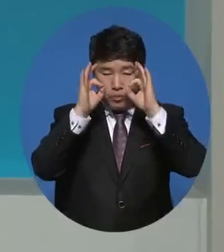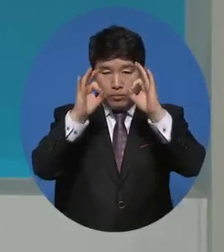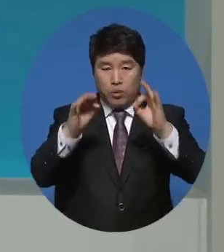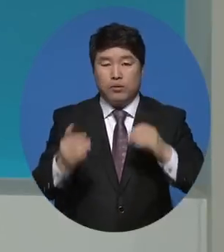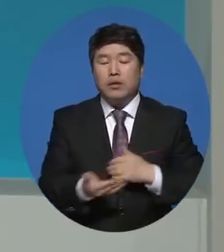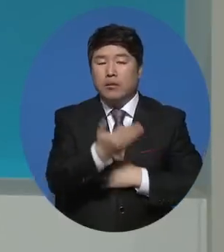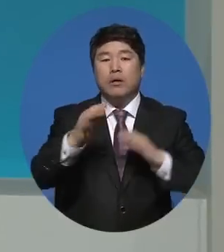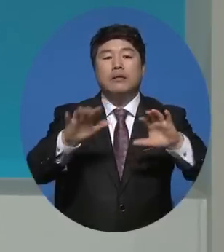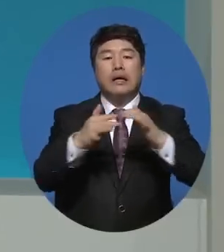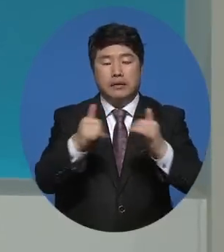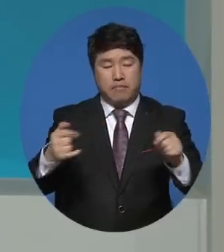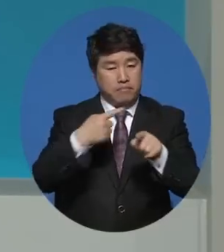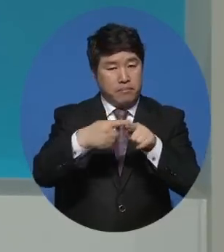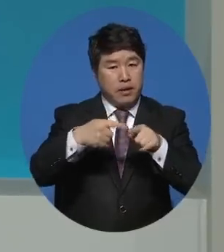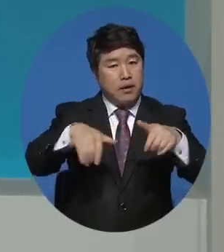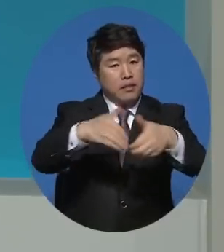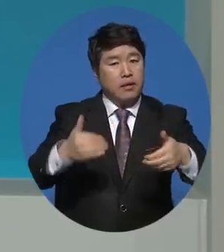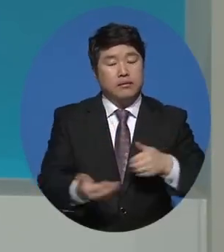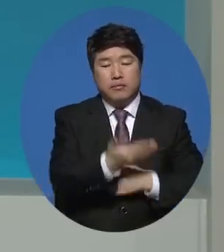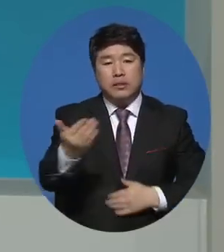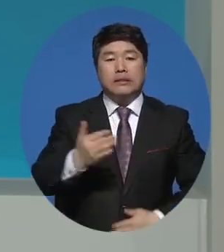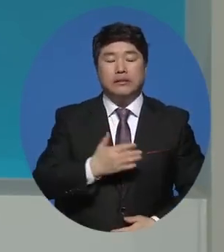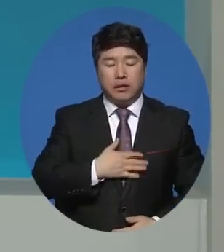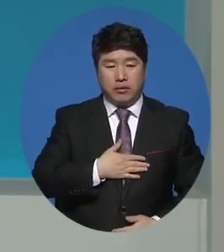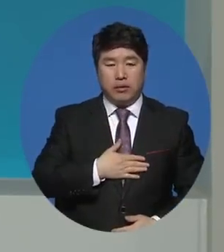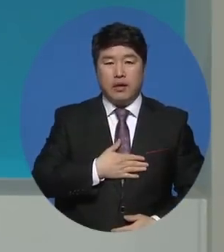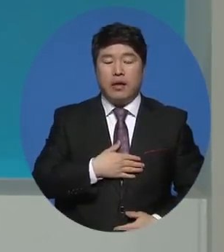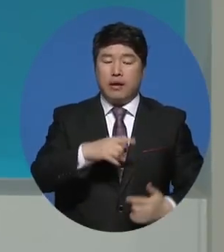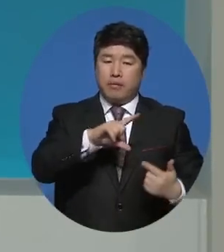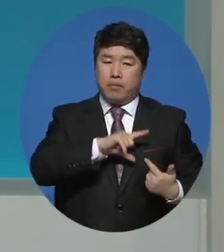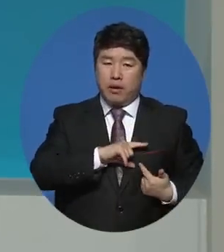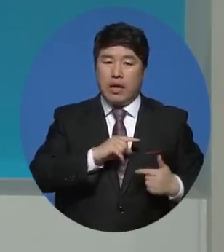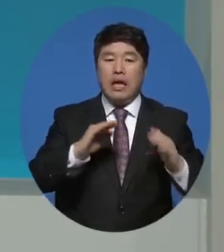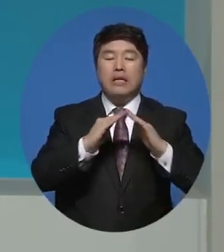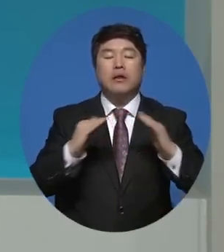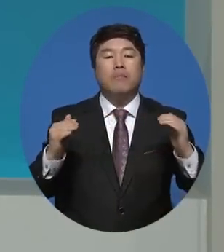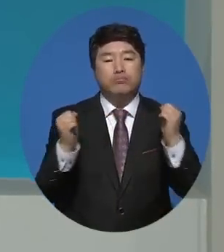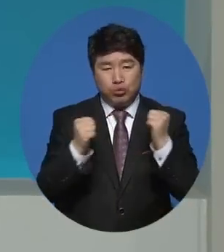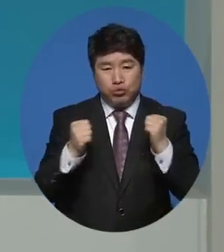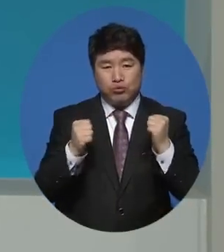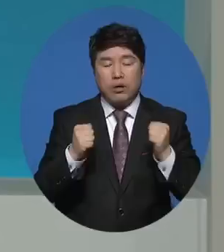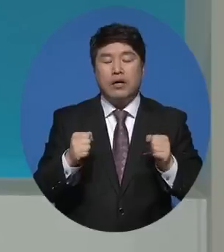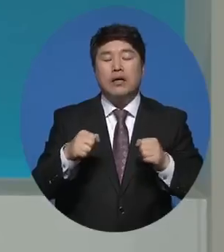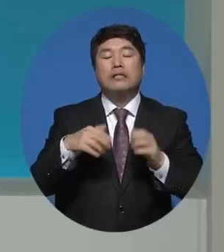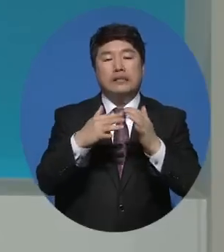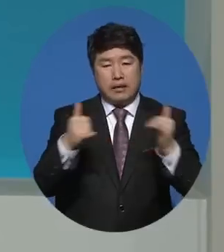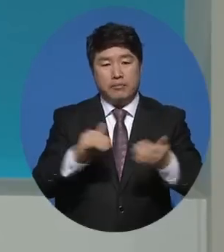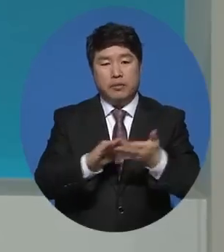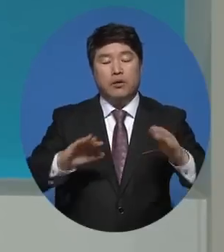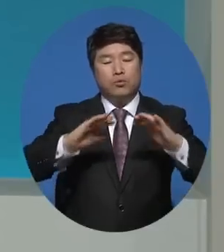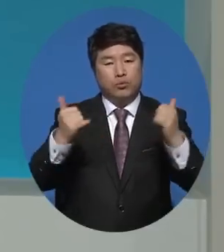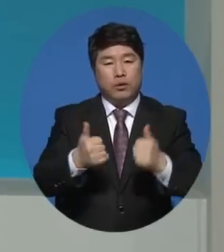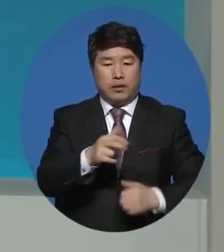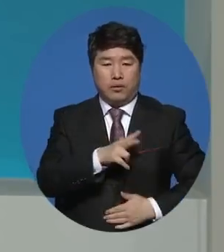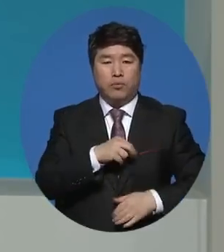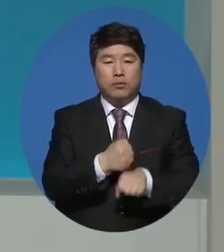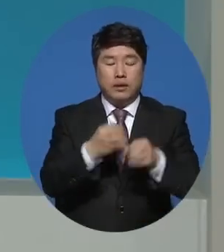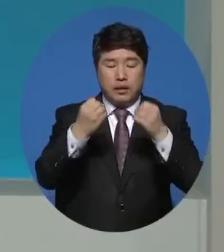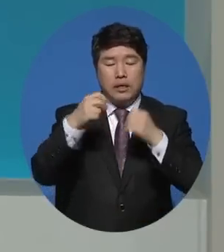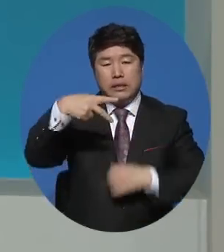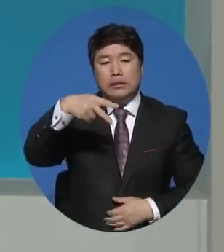국민 평가단 여러분 저는 명예 전북 도민입니다 국회의원 시절에 세만금